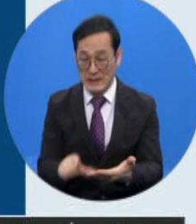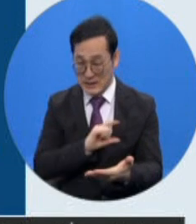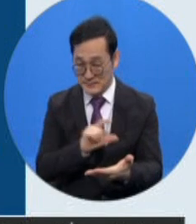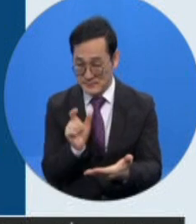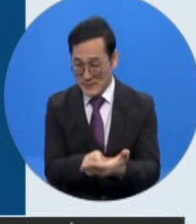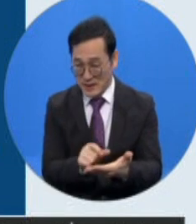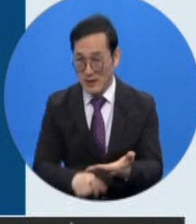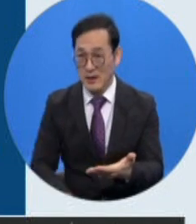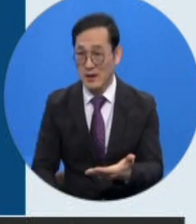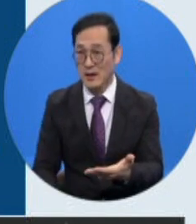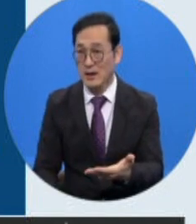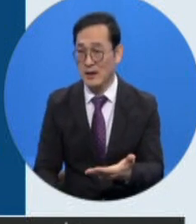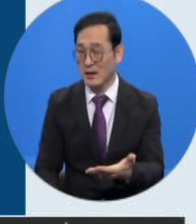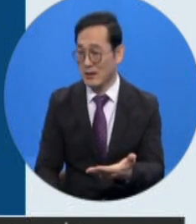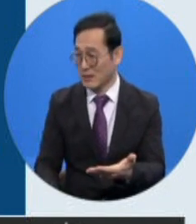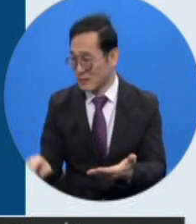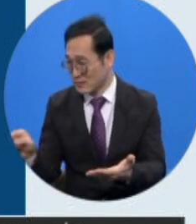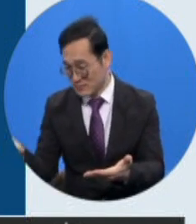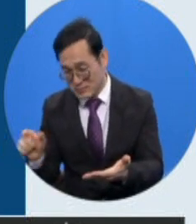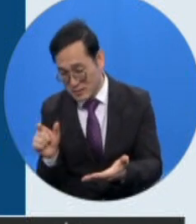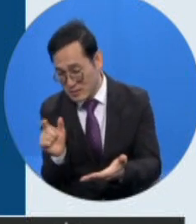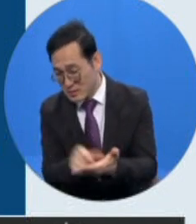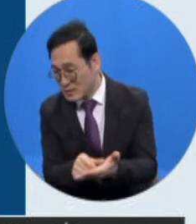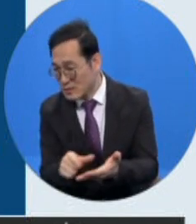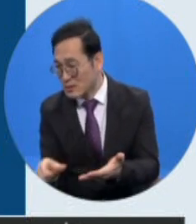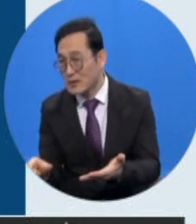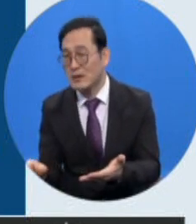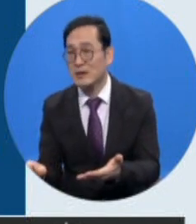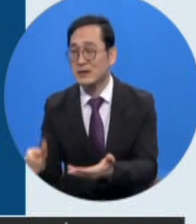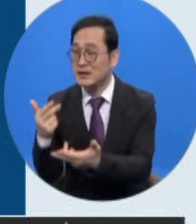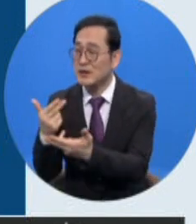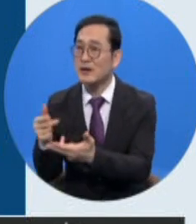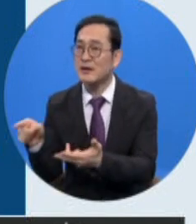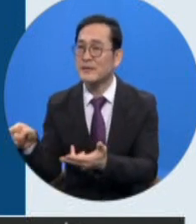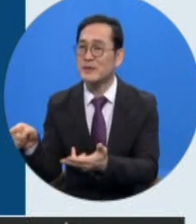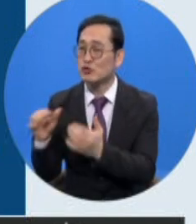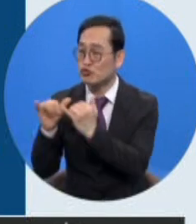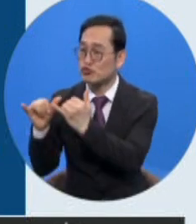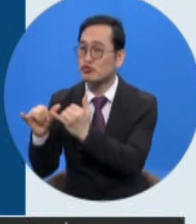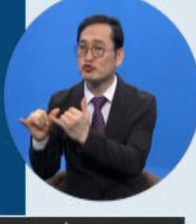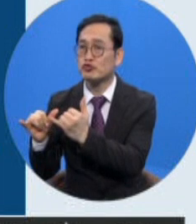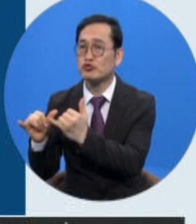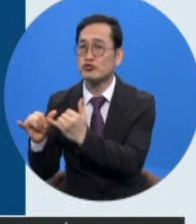우수상은 6명이 받았는데 6명 명단에도 없었고 입상한 사람을 다 포함하면 300명이 좀 안